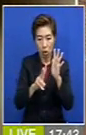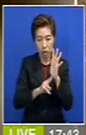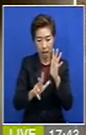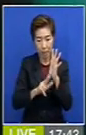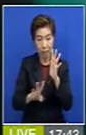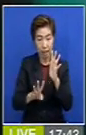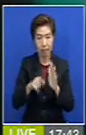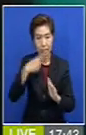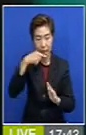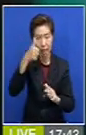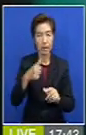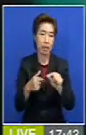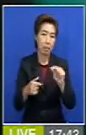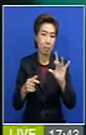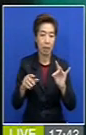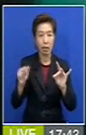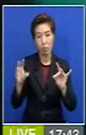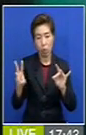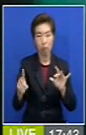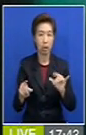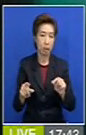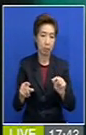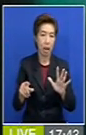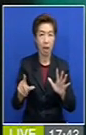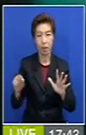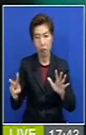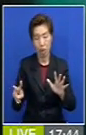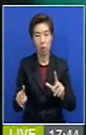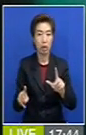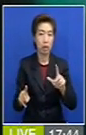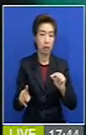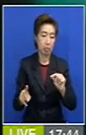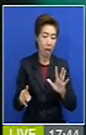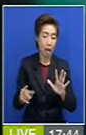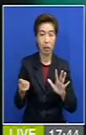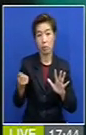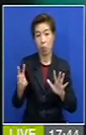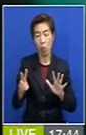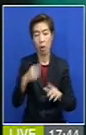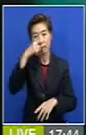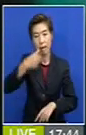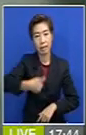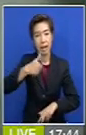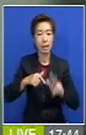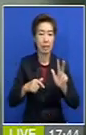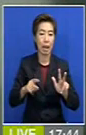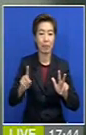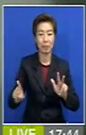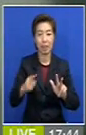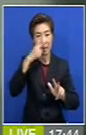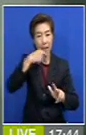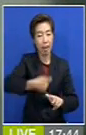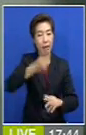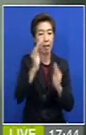ที่เหลือ28-26 25-22และ25-16ครับไทยชนะไป3-1เซตเก็บ3แต้มแรก